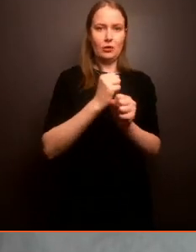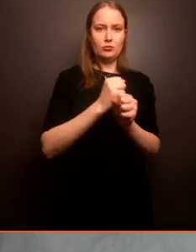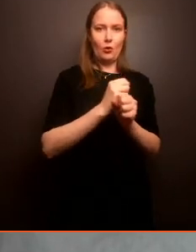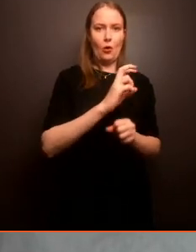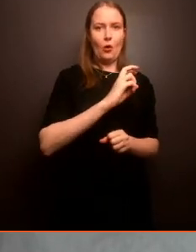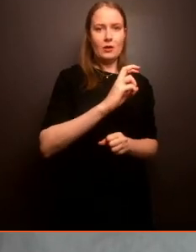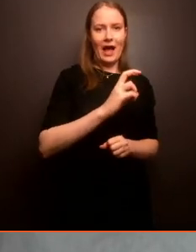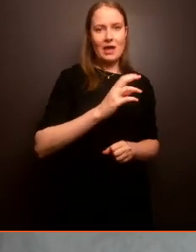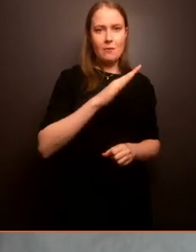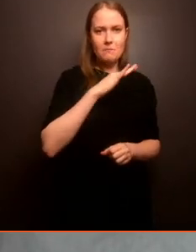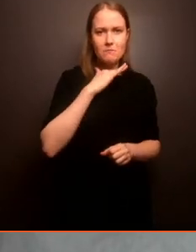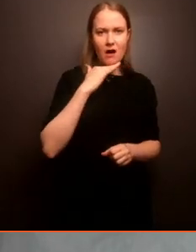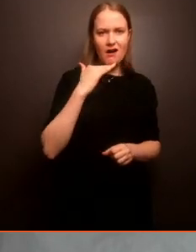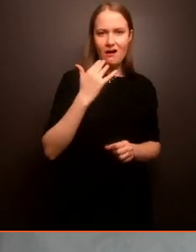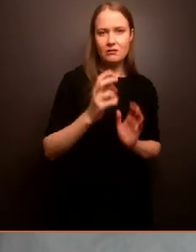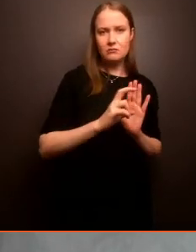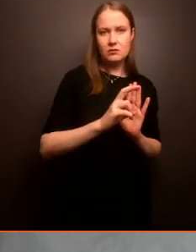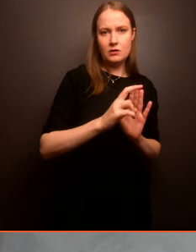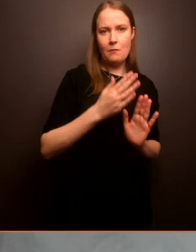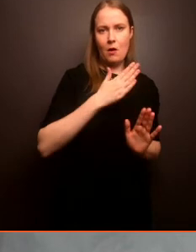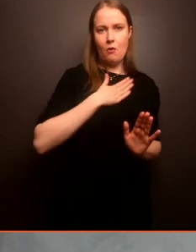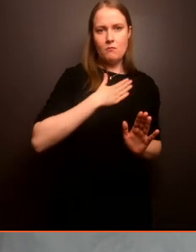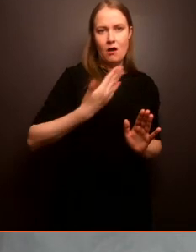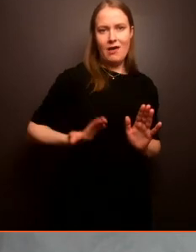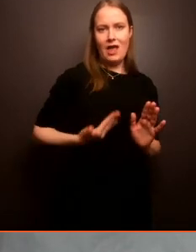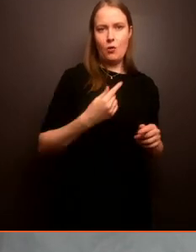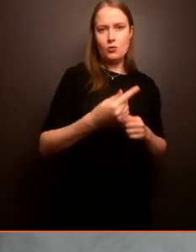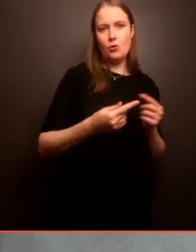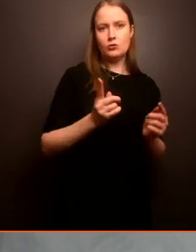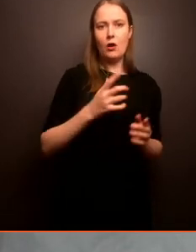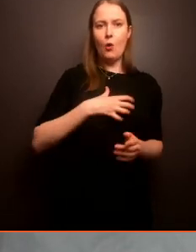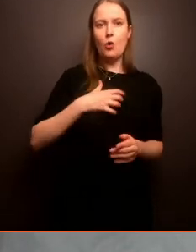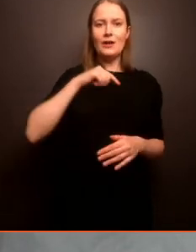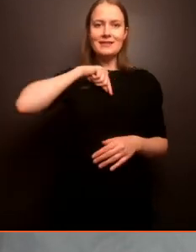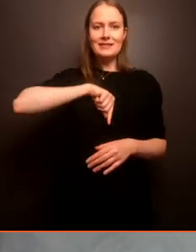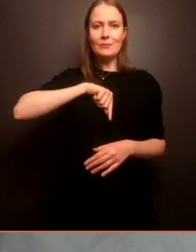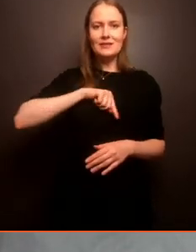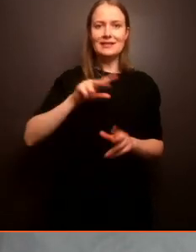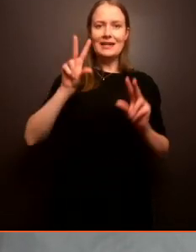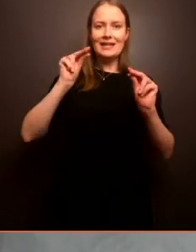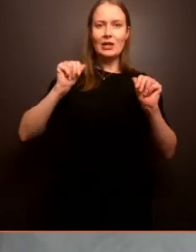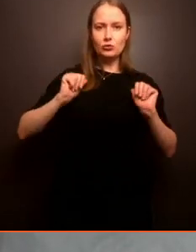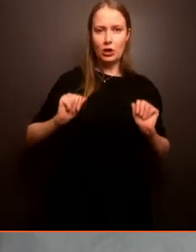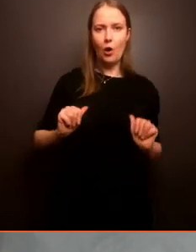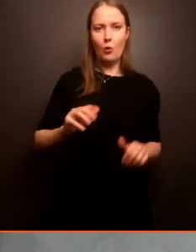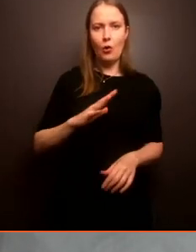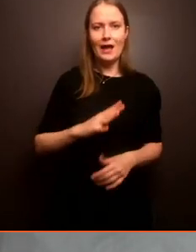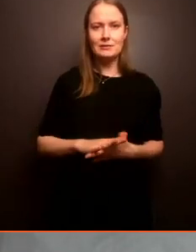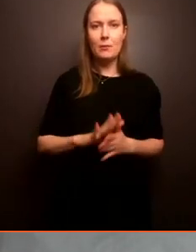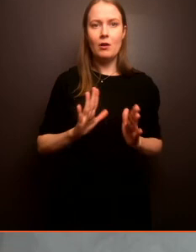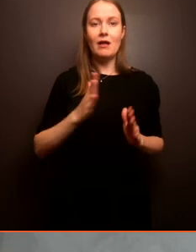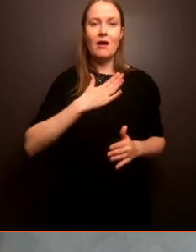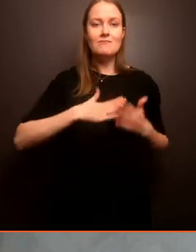elust ja oluline ongi see, et me oleksime tegelikult sisimas ikkagi õnnelikud ja rahul olevad. Et mulle väga meelis esinemine,